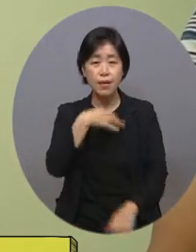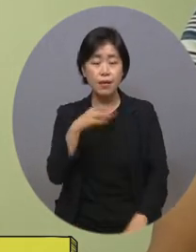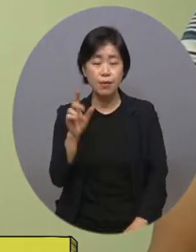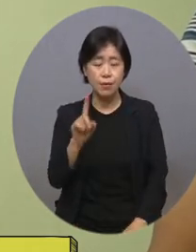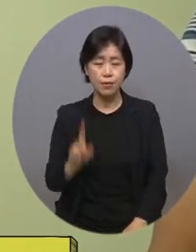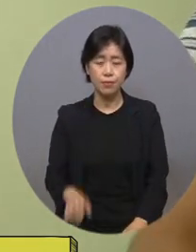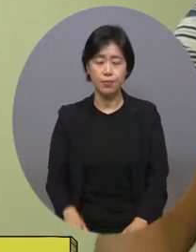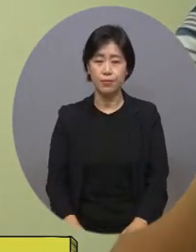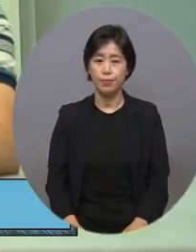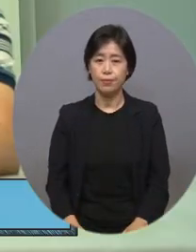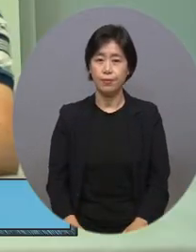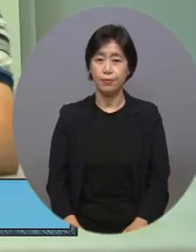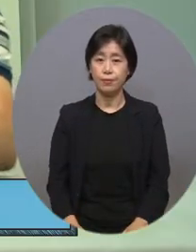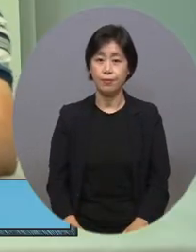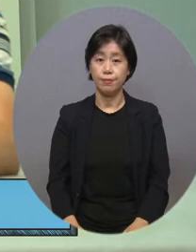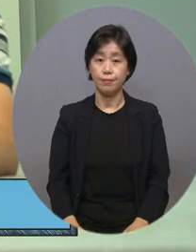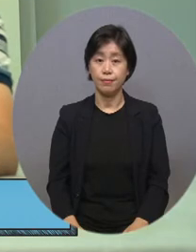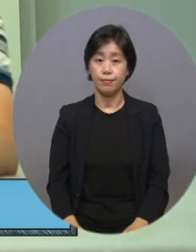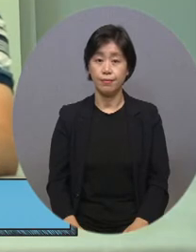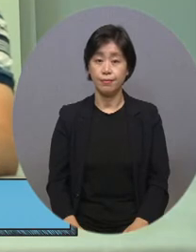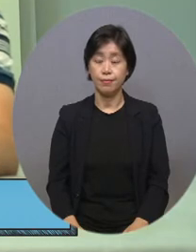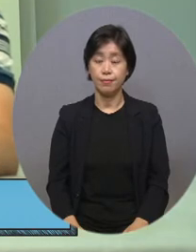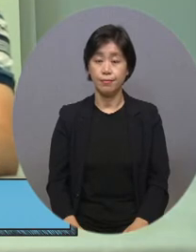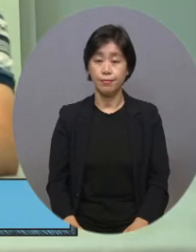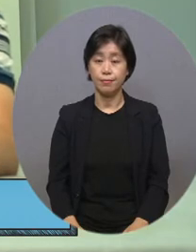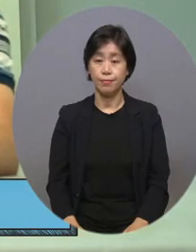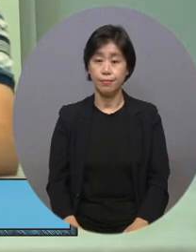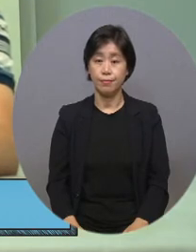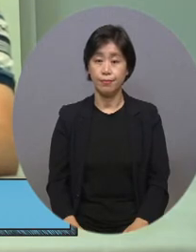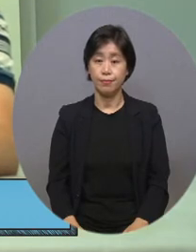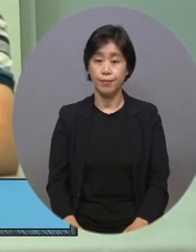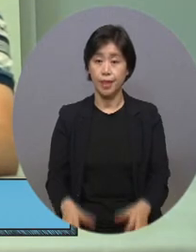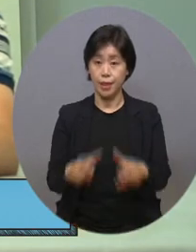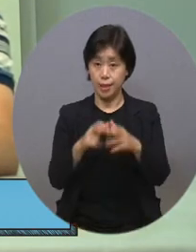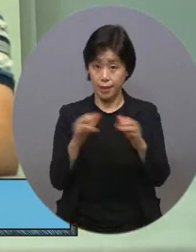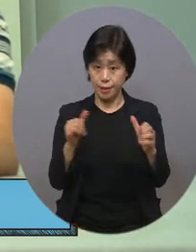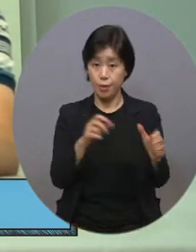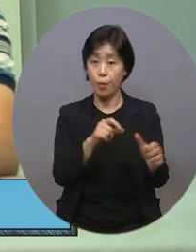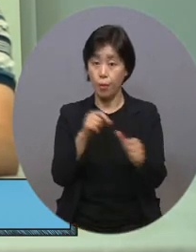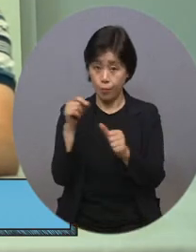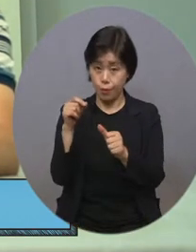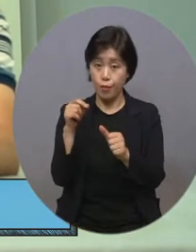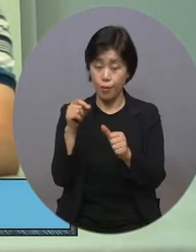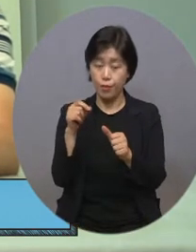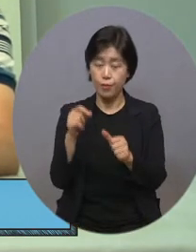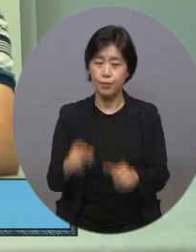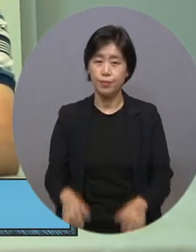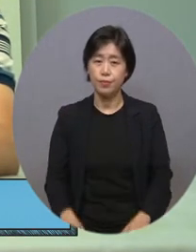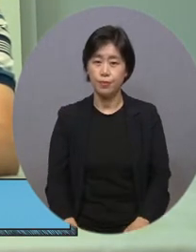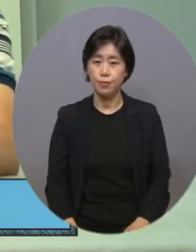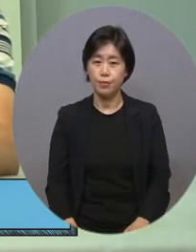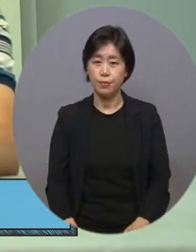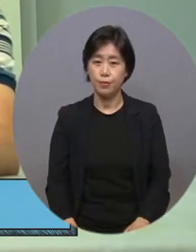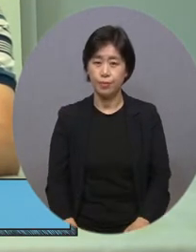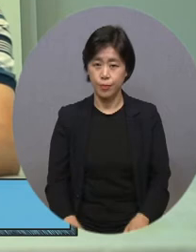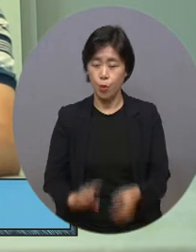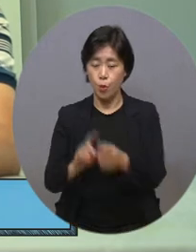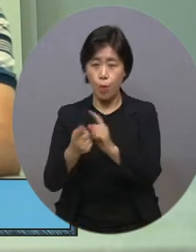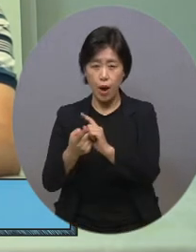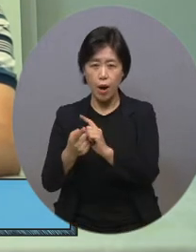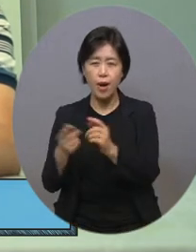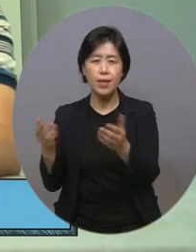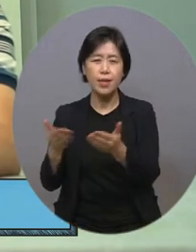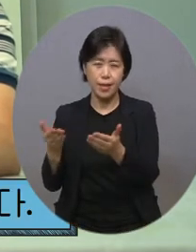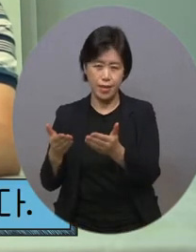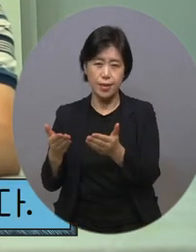있는지 아무래도 저희는 장애인을 고용을 해서 그 생산을 했던 품목을